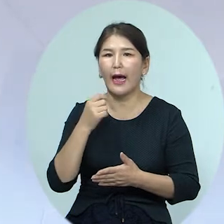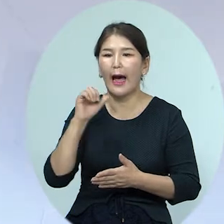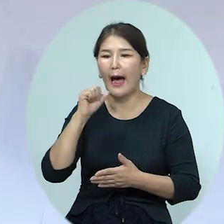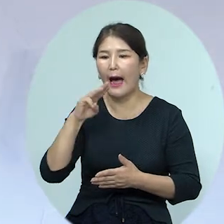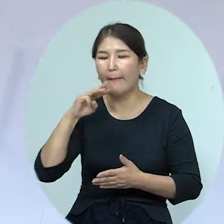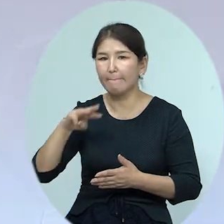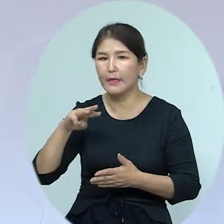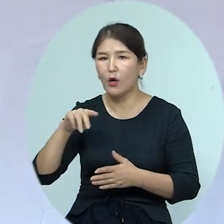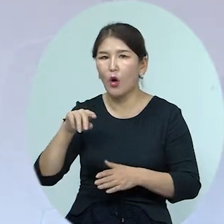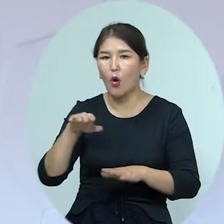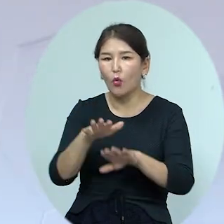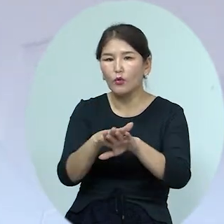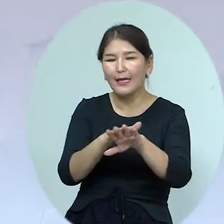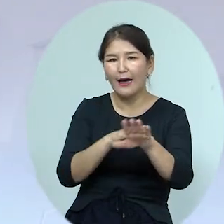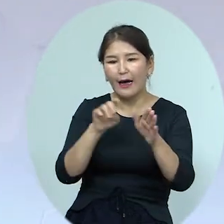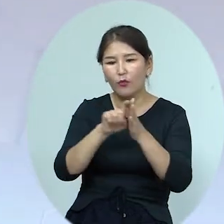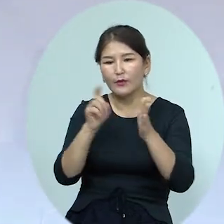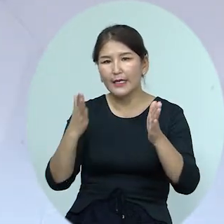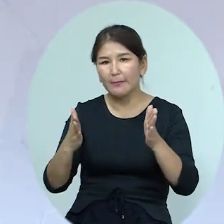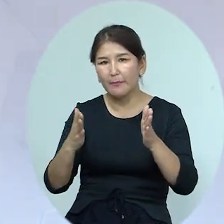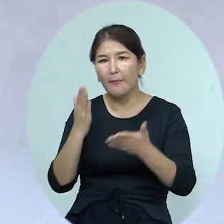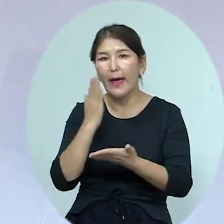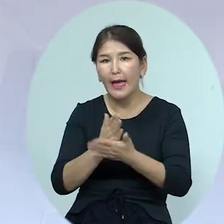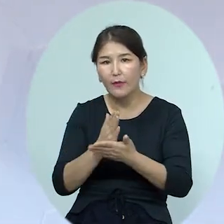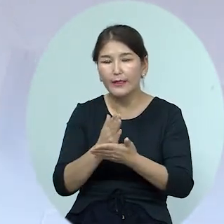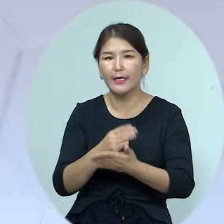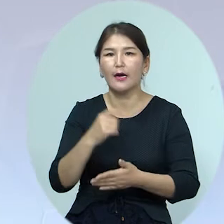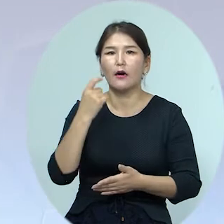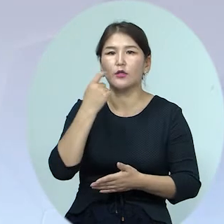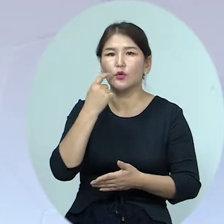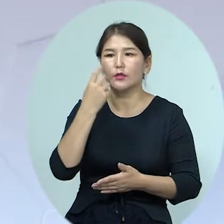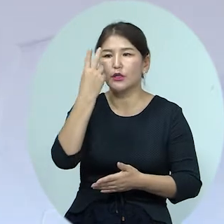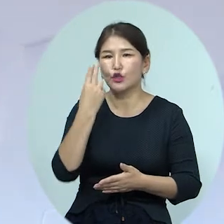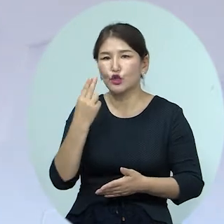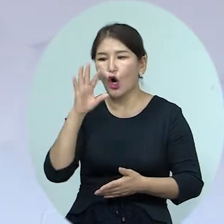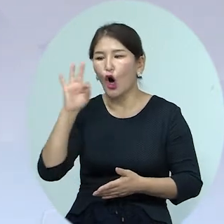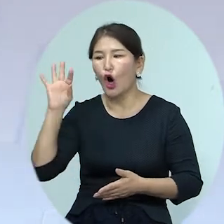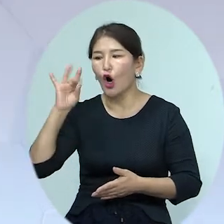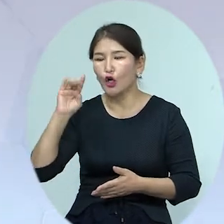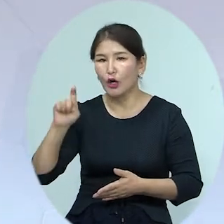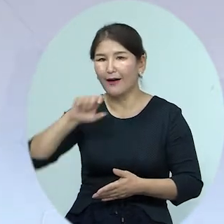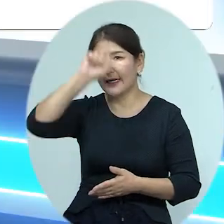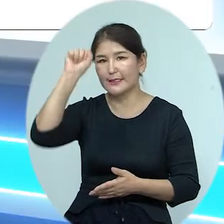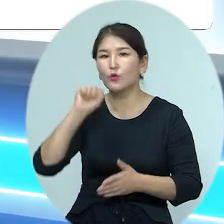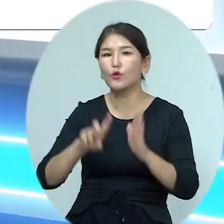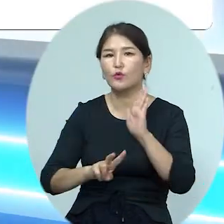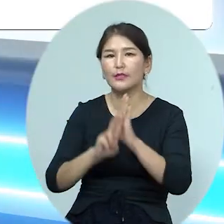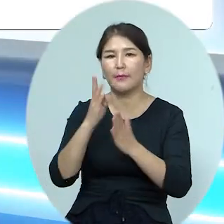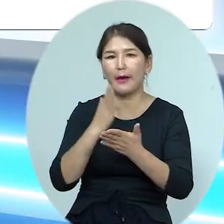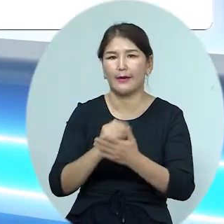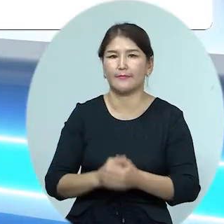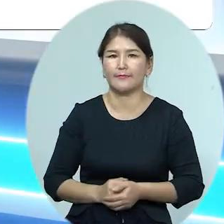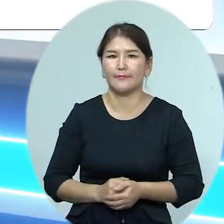хугацаа удаан байх тусмаа шүд цоорох өвчнөд бас нөлөөлдөг тул аль болохоор хурдан зажилж идэх хоолыг сонгох нь чухал